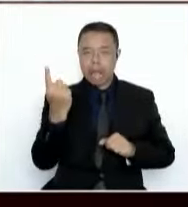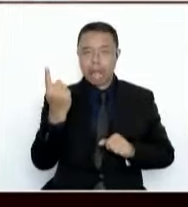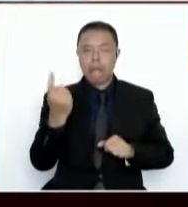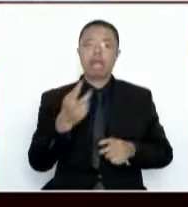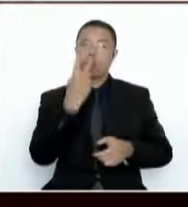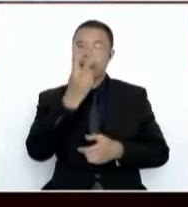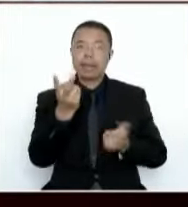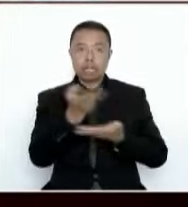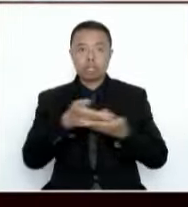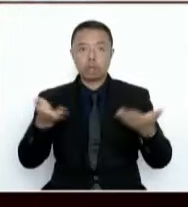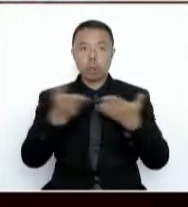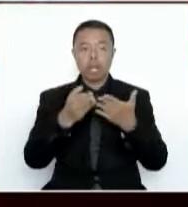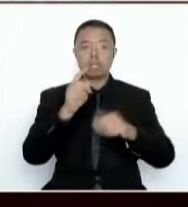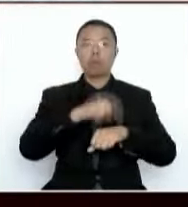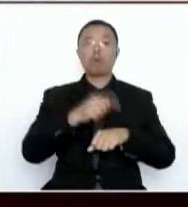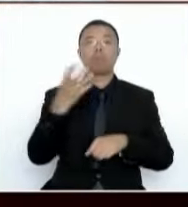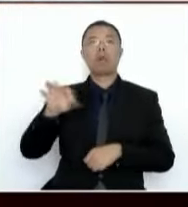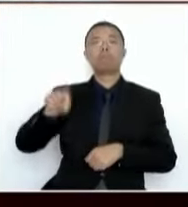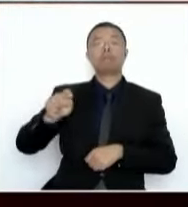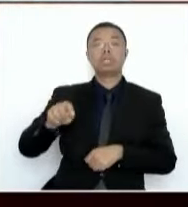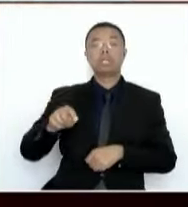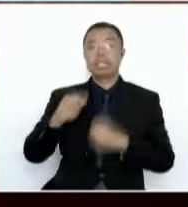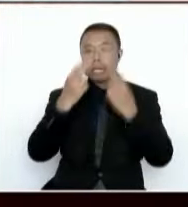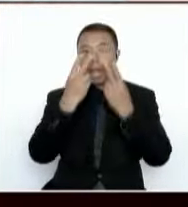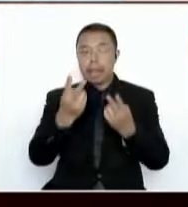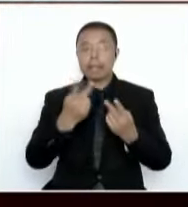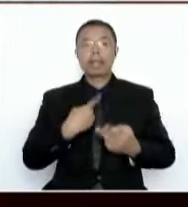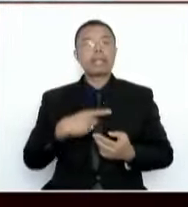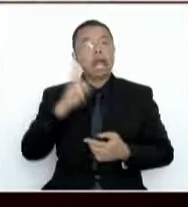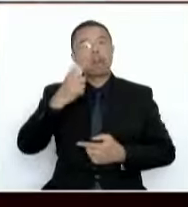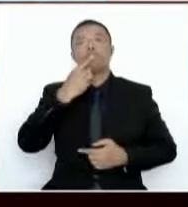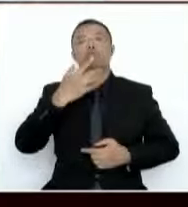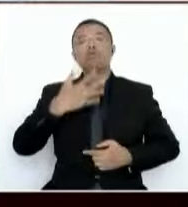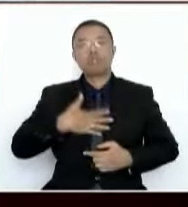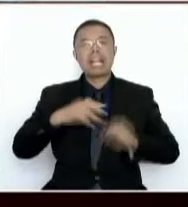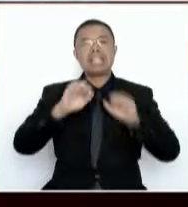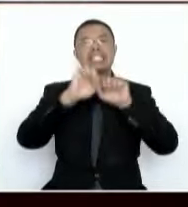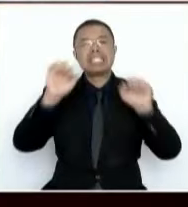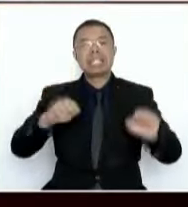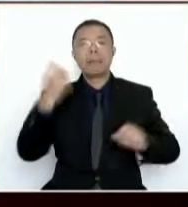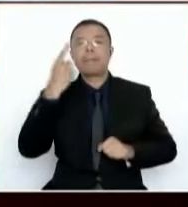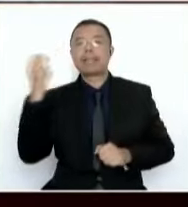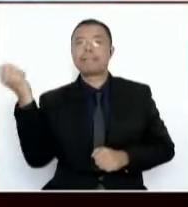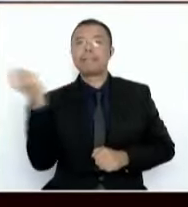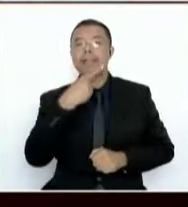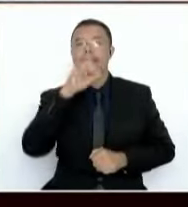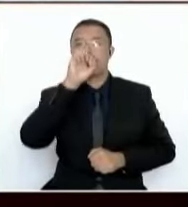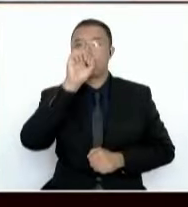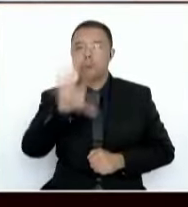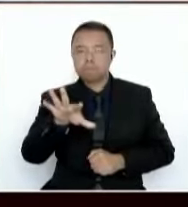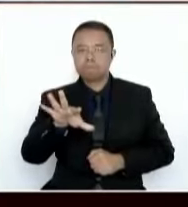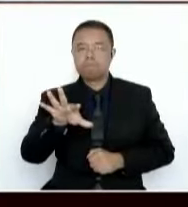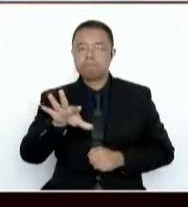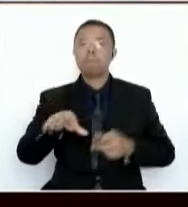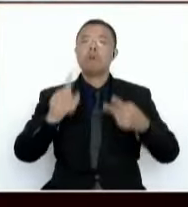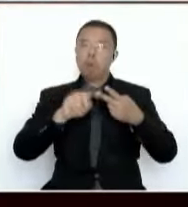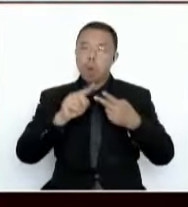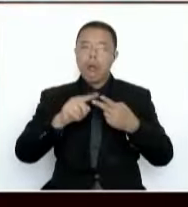perkembangan zaman yang modern kita harus bisa ee memiliki birokrasi yang cepat tanggap dan juga